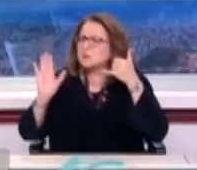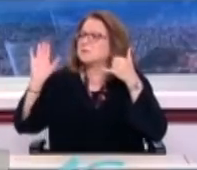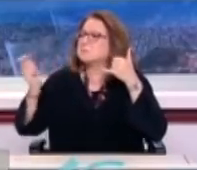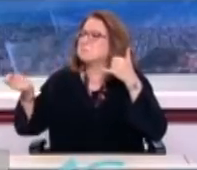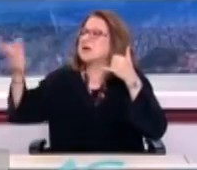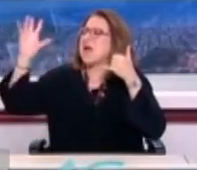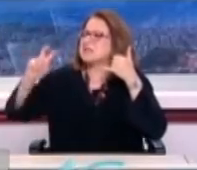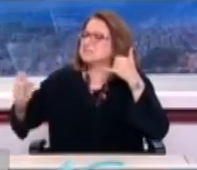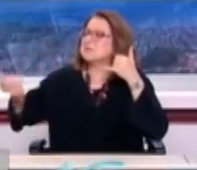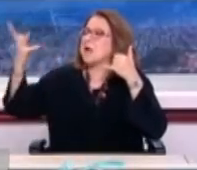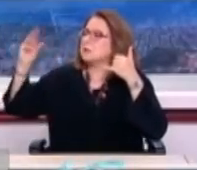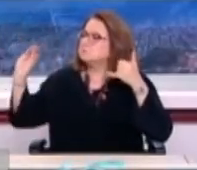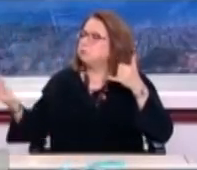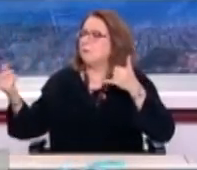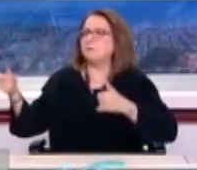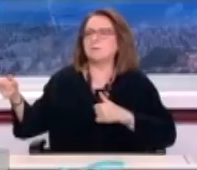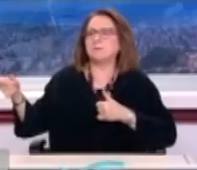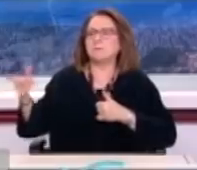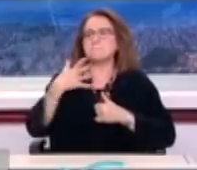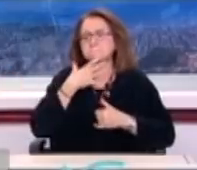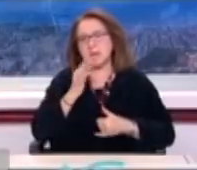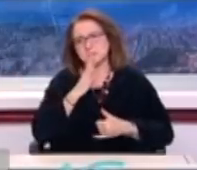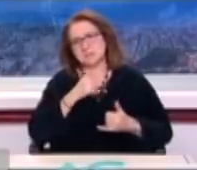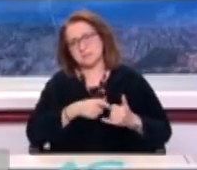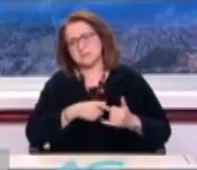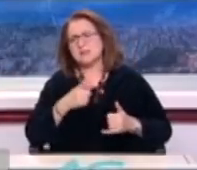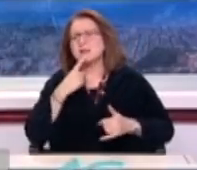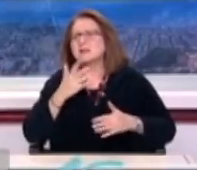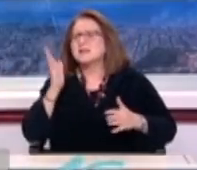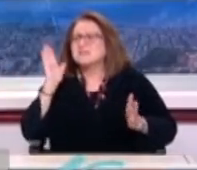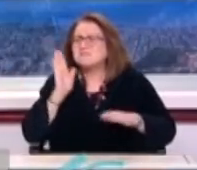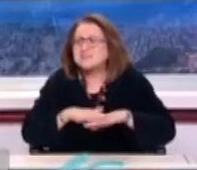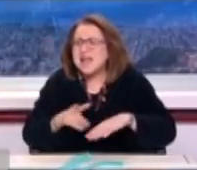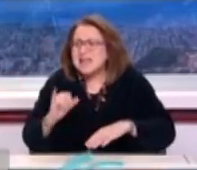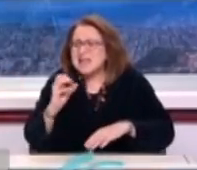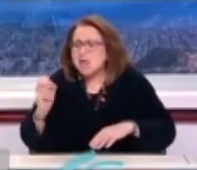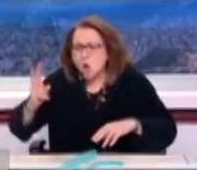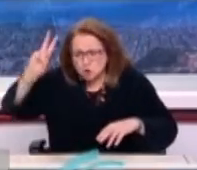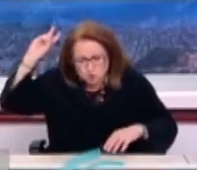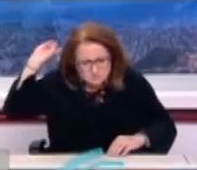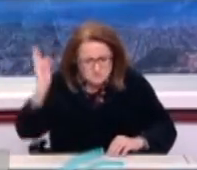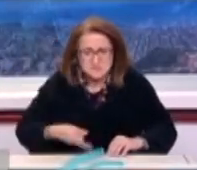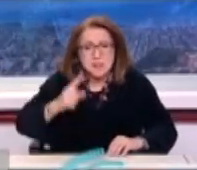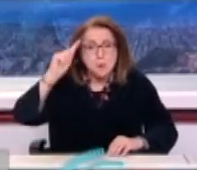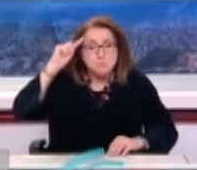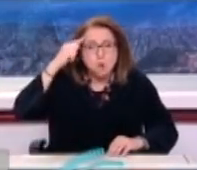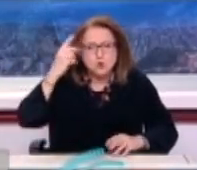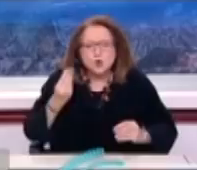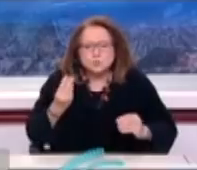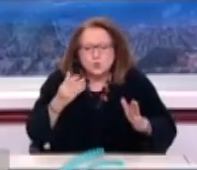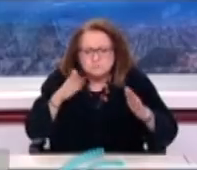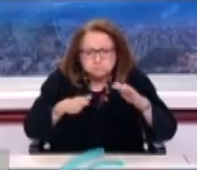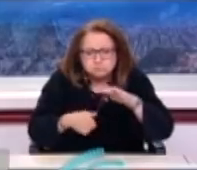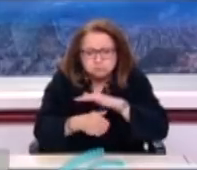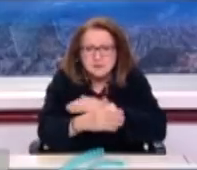πάρεις. Δεν μπορείς αυτή τη στιγμή να βάλεις σε καραντίνα 86 χώρες σε όλο τον κόσμο. Είναι αδύνατον. Πρέπει να τον σκέφτεσαι, ιδιαίτερα στα